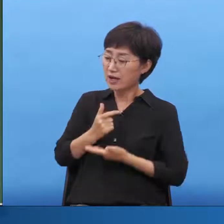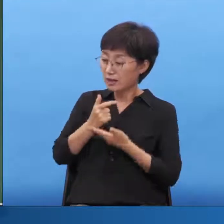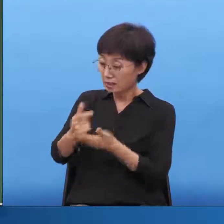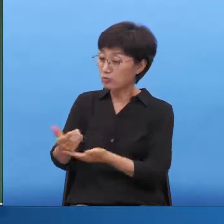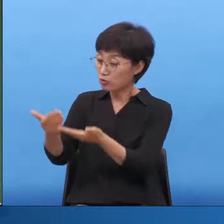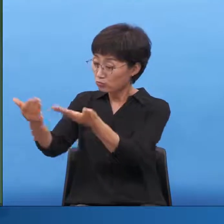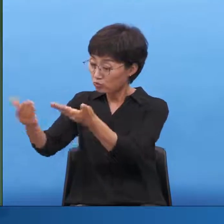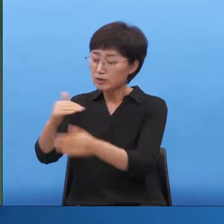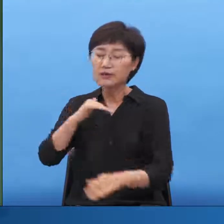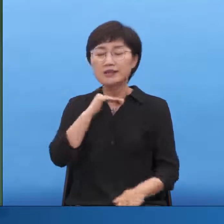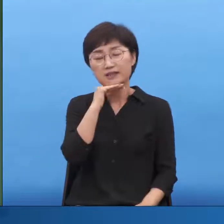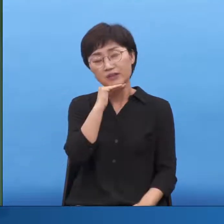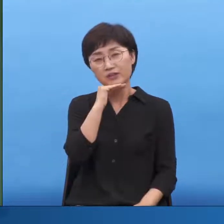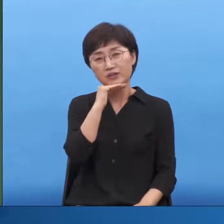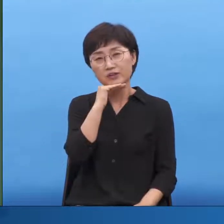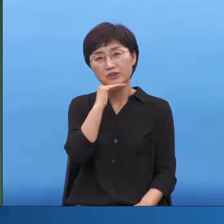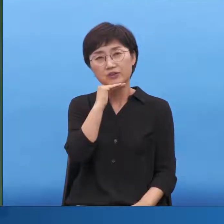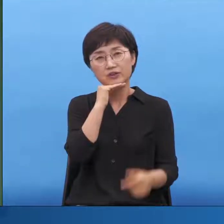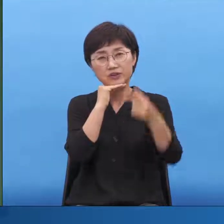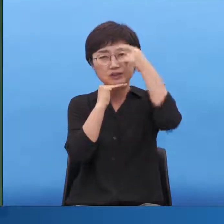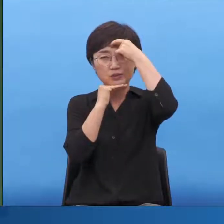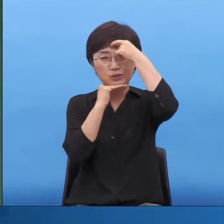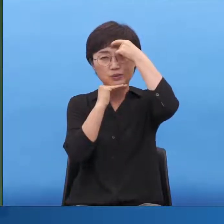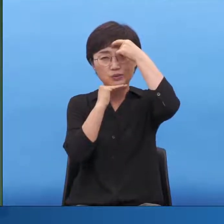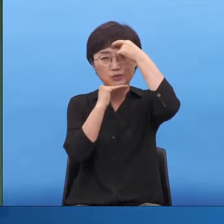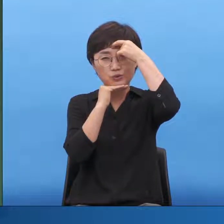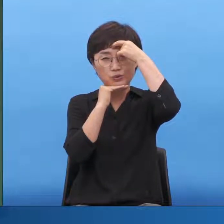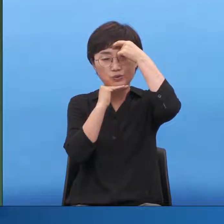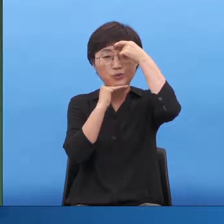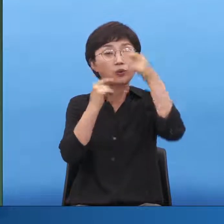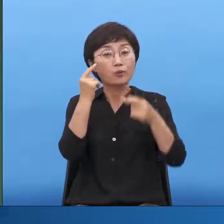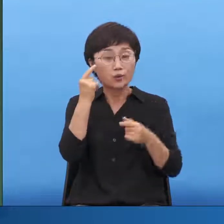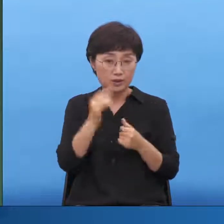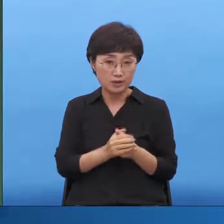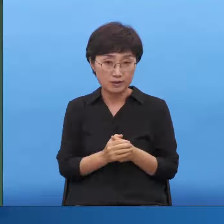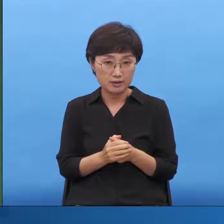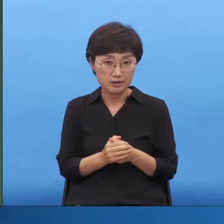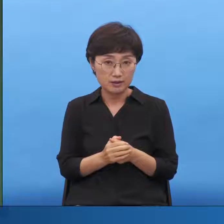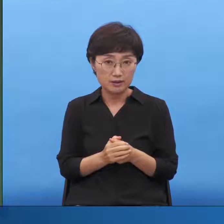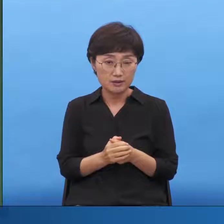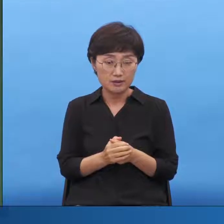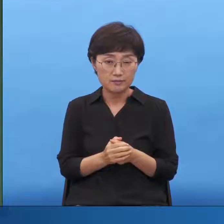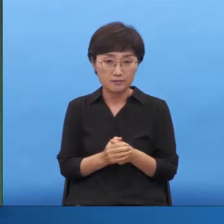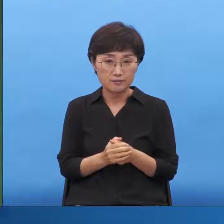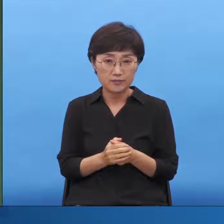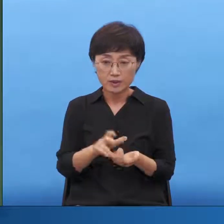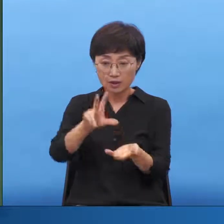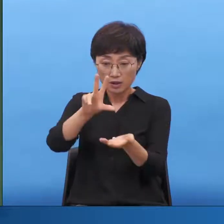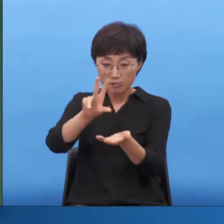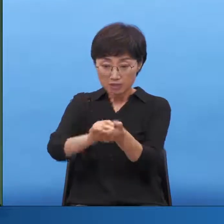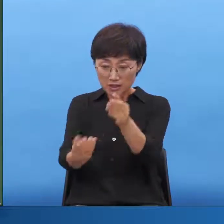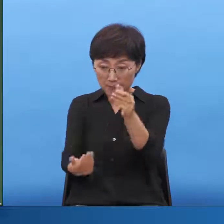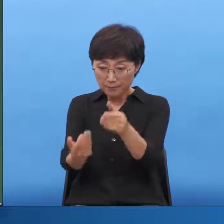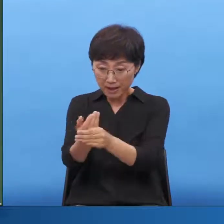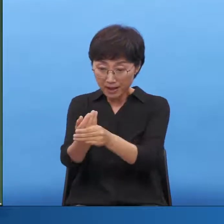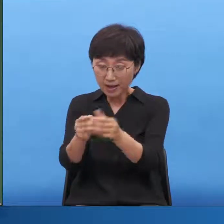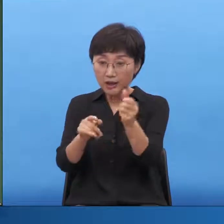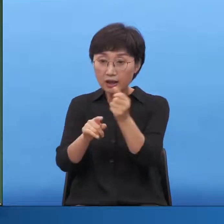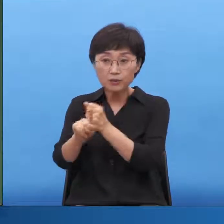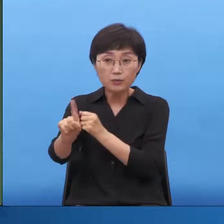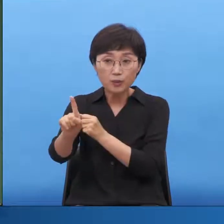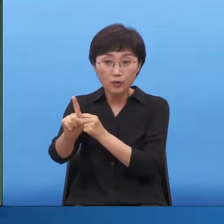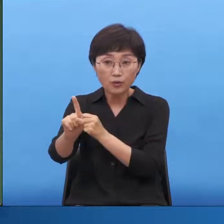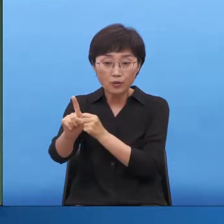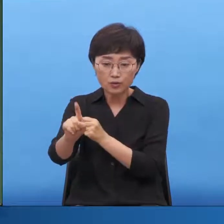我身边发生了问题，那么就等，并且让步。 왜냐? 为什么？ 너무 문제가 많은 곳에도 문제가 일어나지만은 너무 중요한